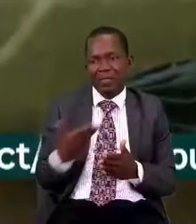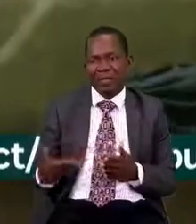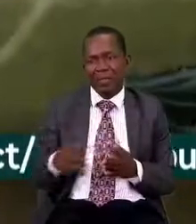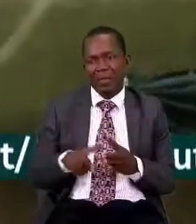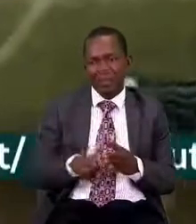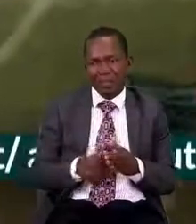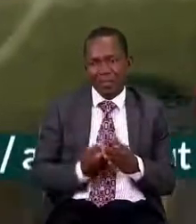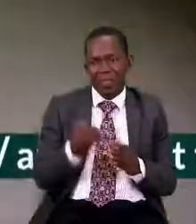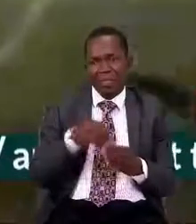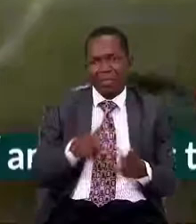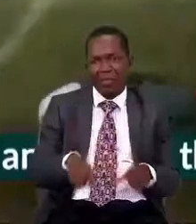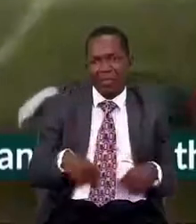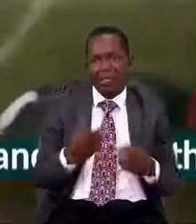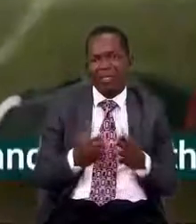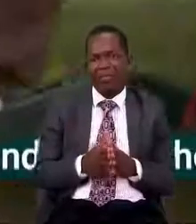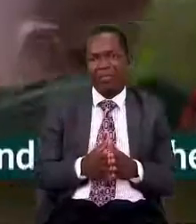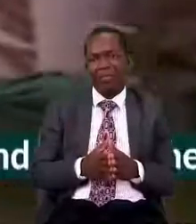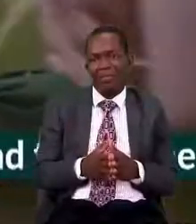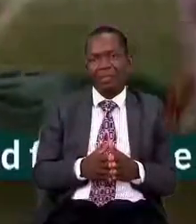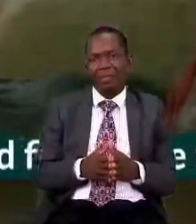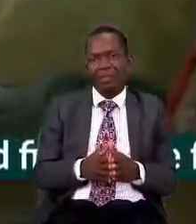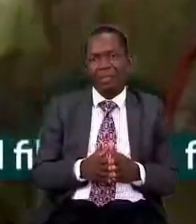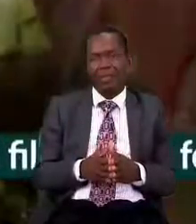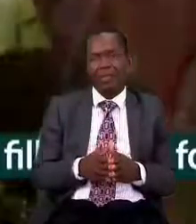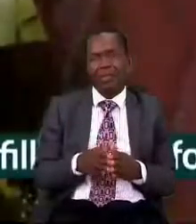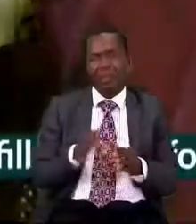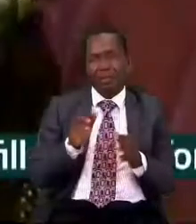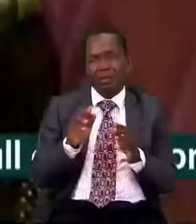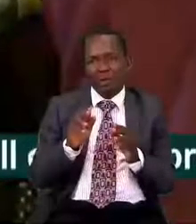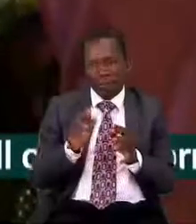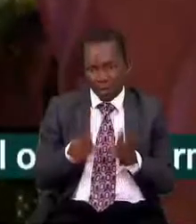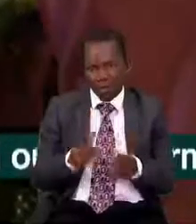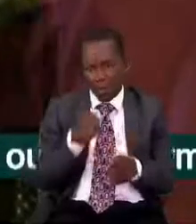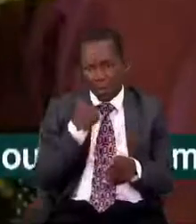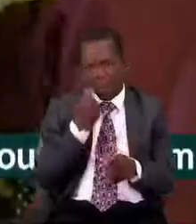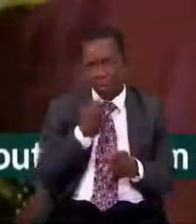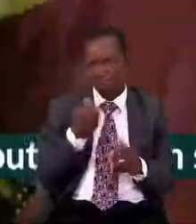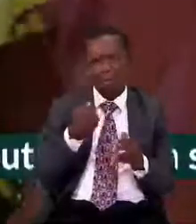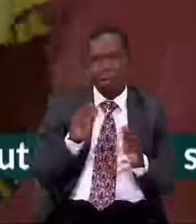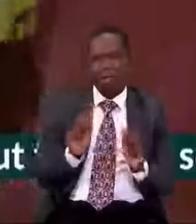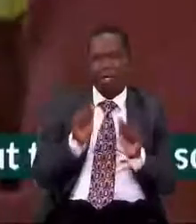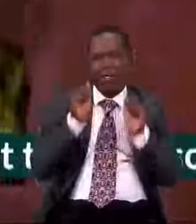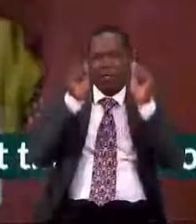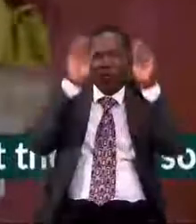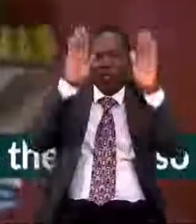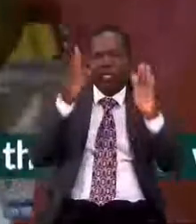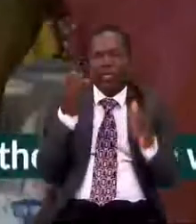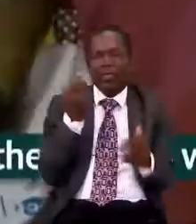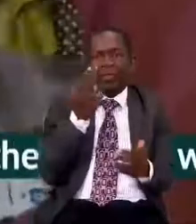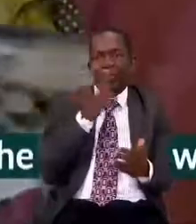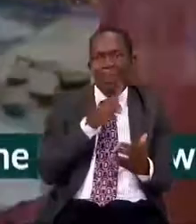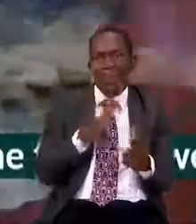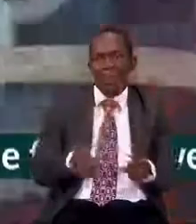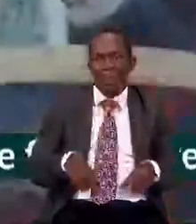Ceux qui ont donné leur vie au Seigneur en ligne, vous verrez un nom, il y a un